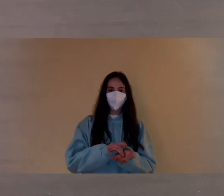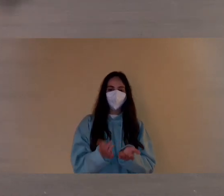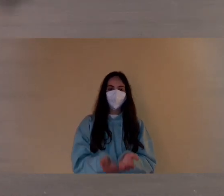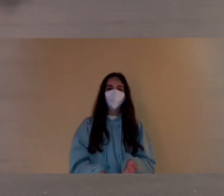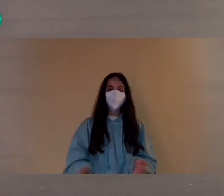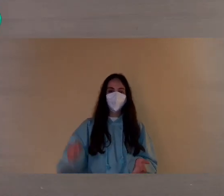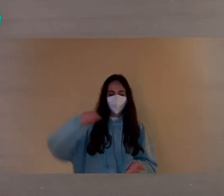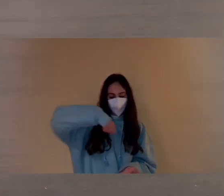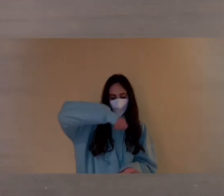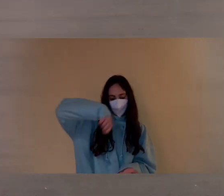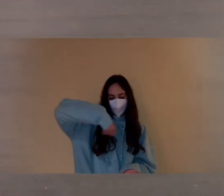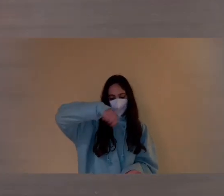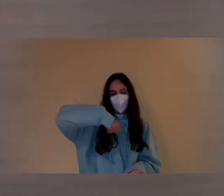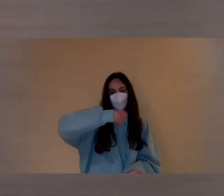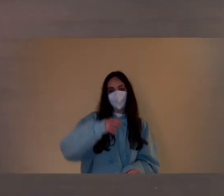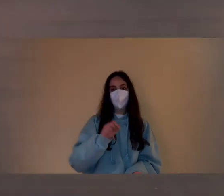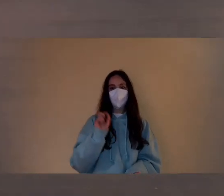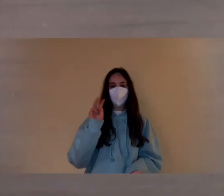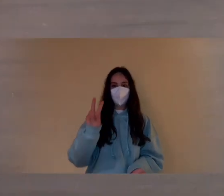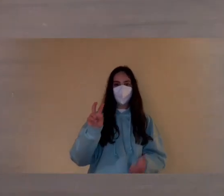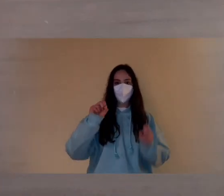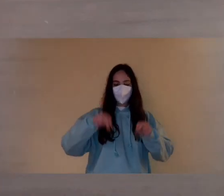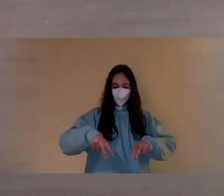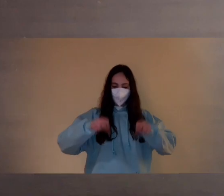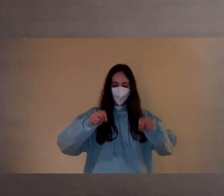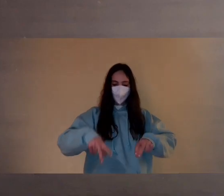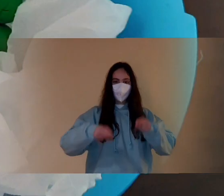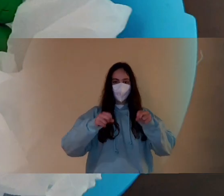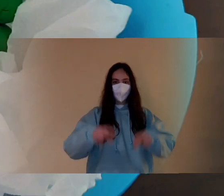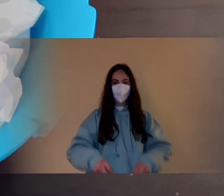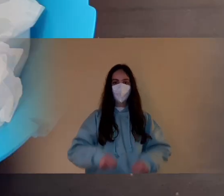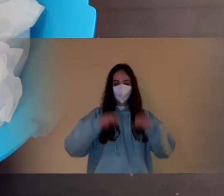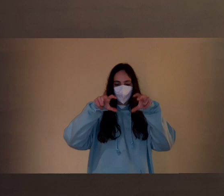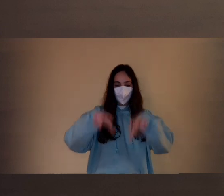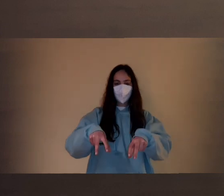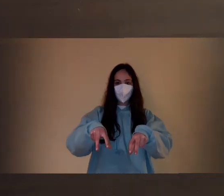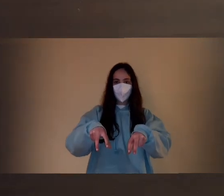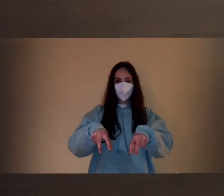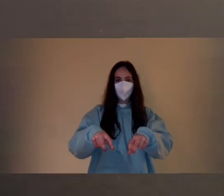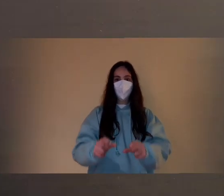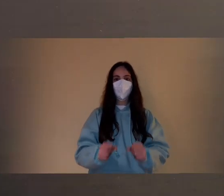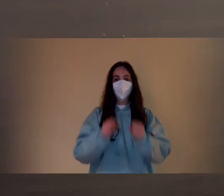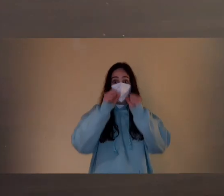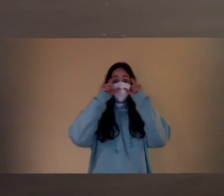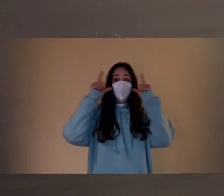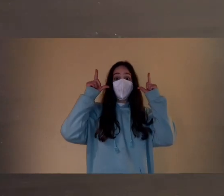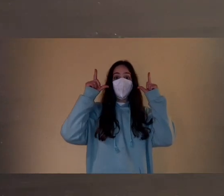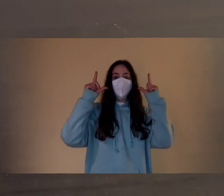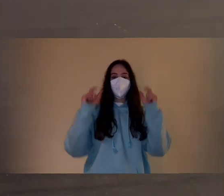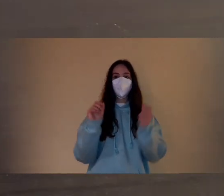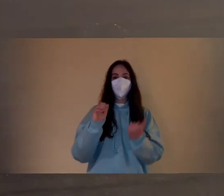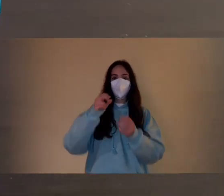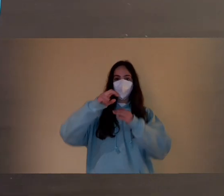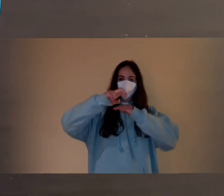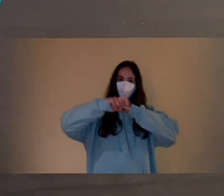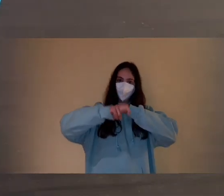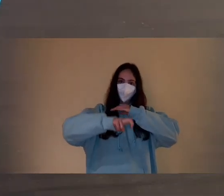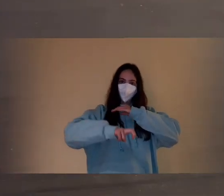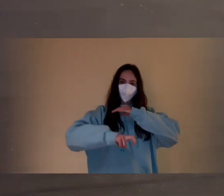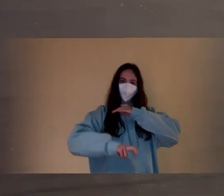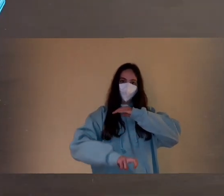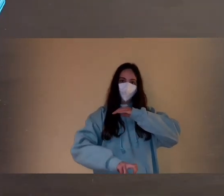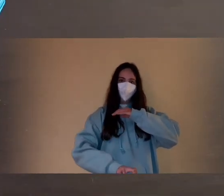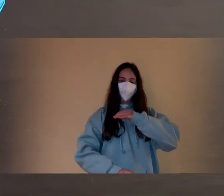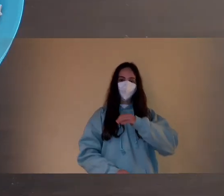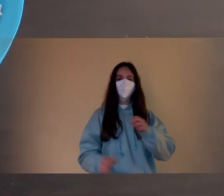Hi havia una vegada dues granotes que van caure en un recipient amb nata. De seguida van adonar-se que s'enfonsaven. Era impossible